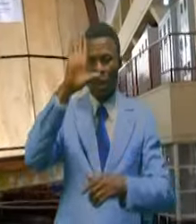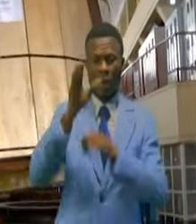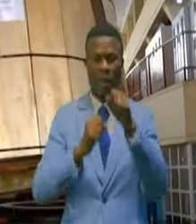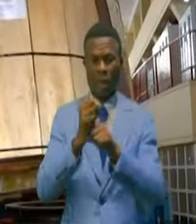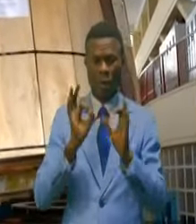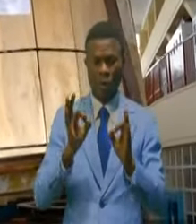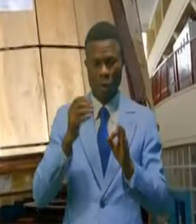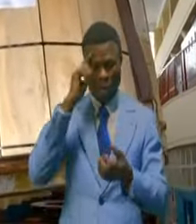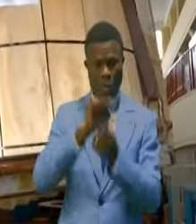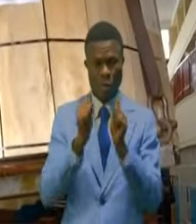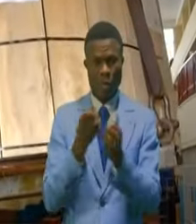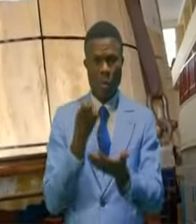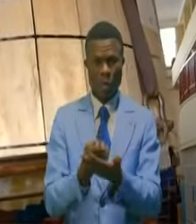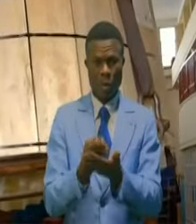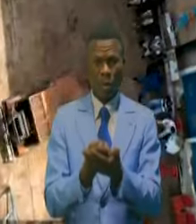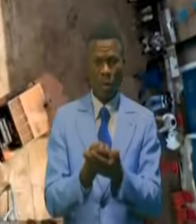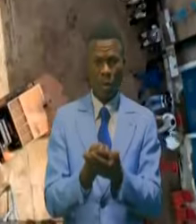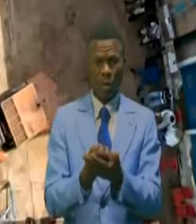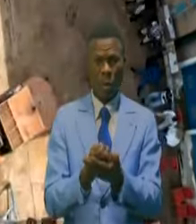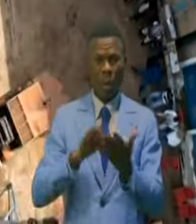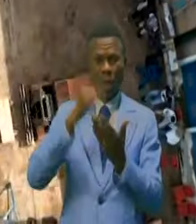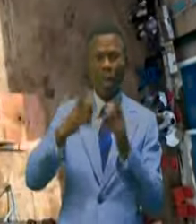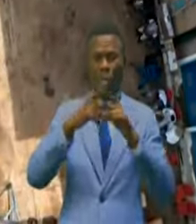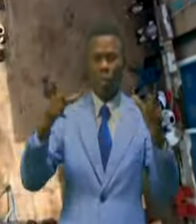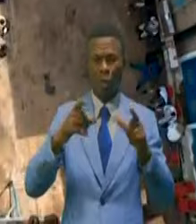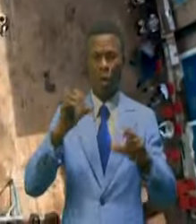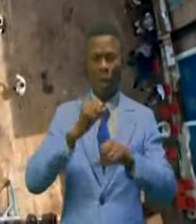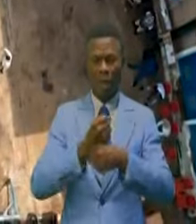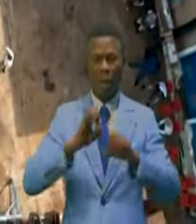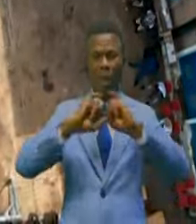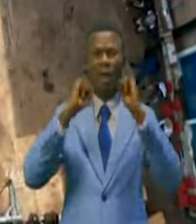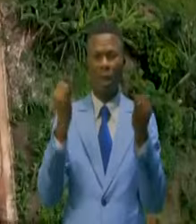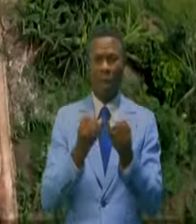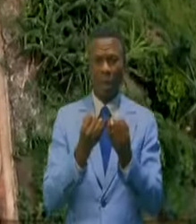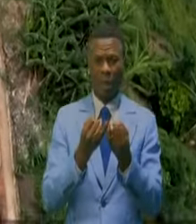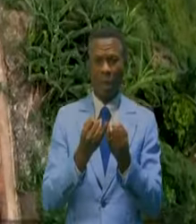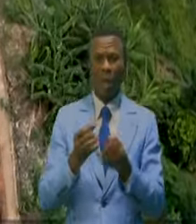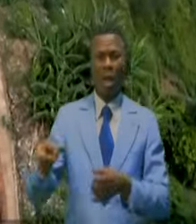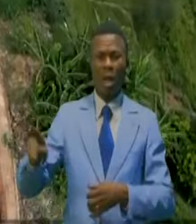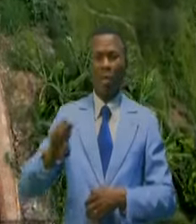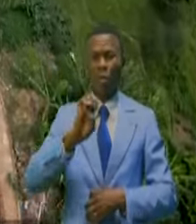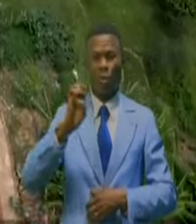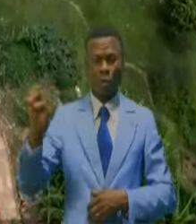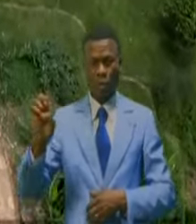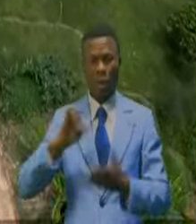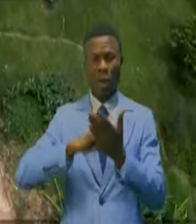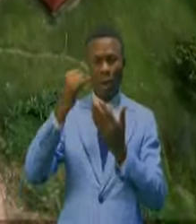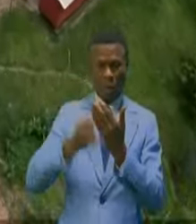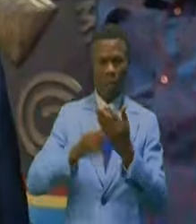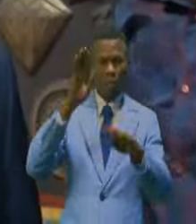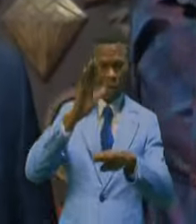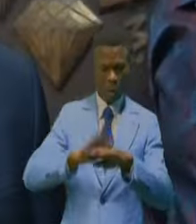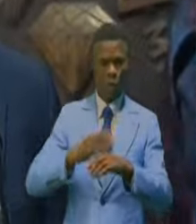du point de vue économique. Il y a ces grands projets d'industrialisation de toute la Grande Orientale, parce que ces projets vont